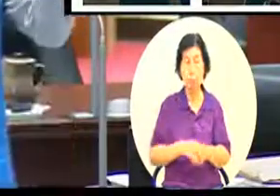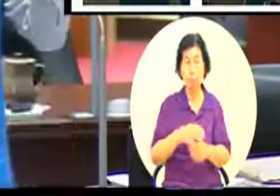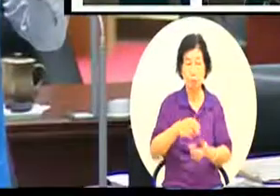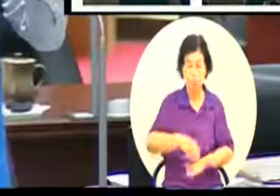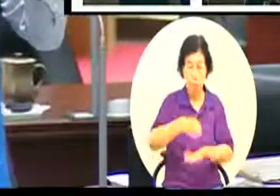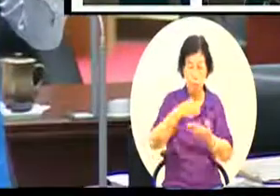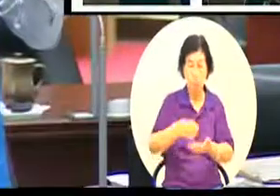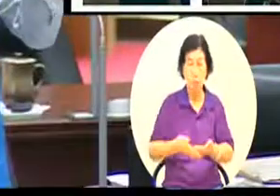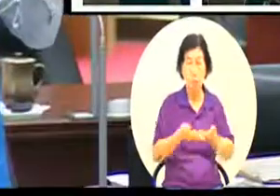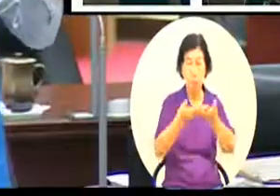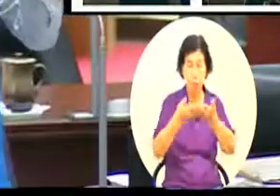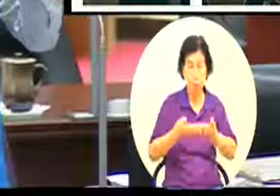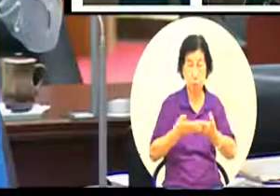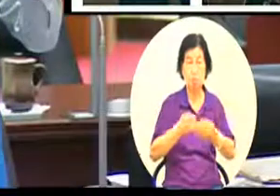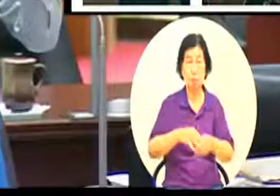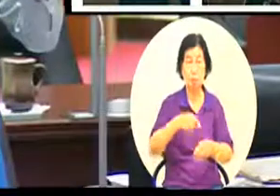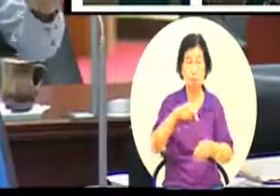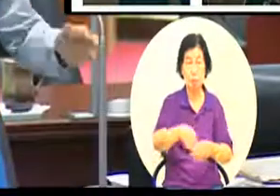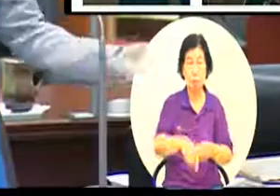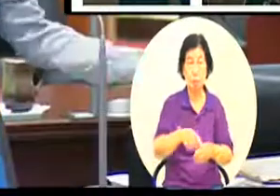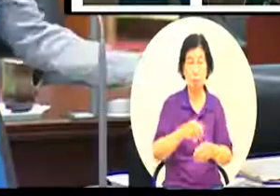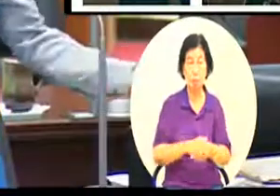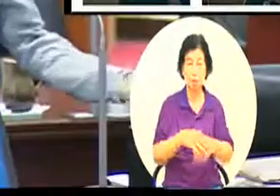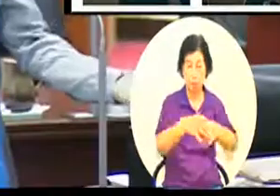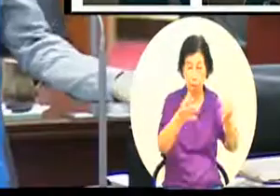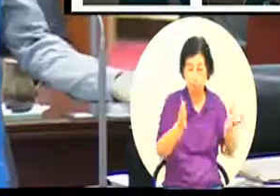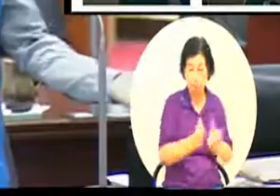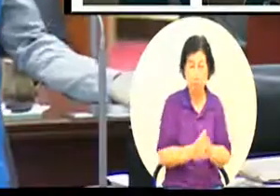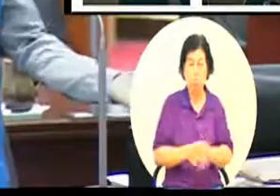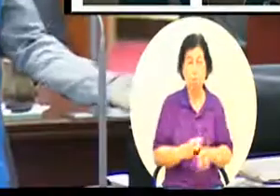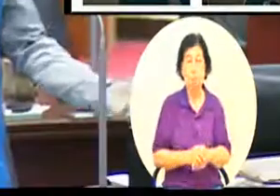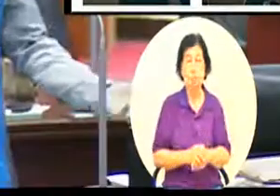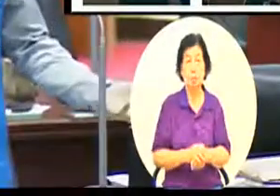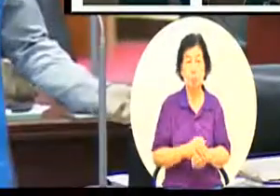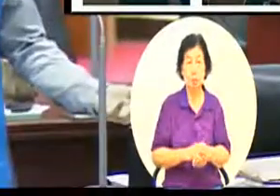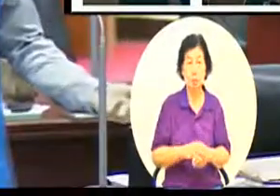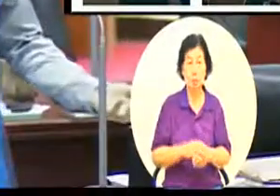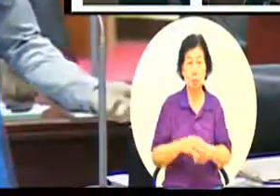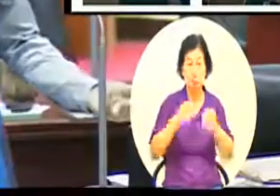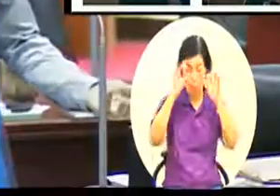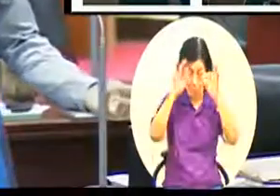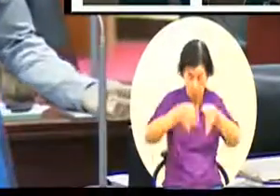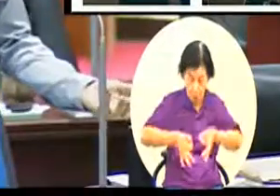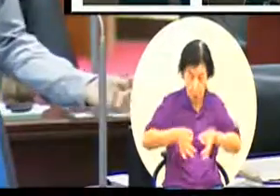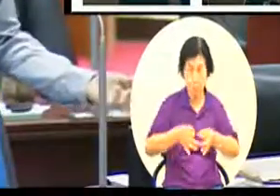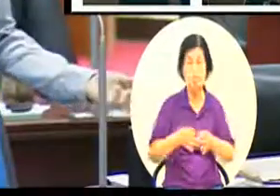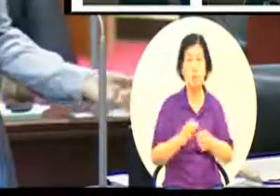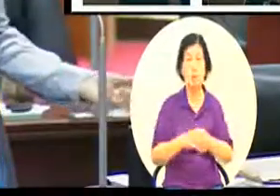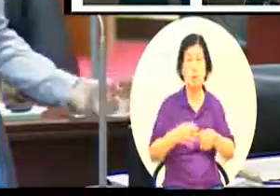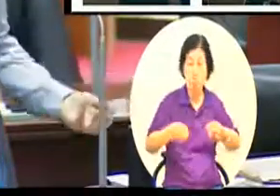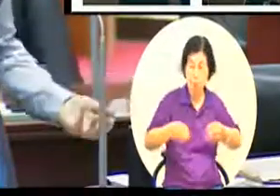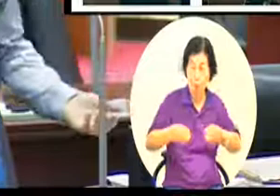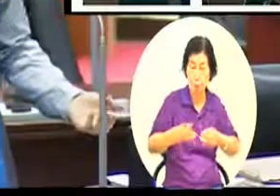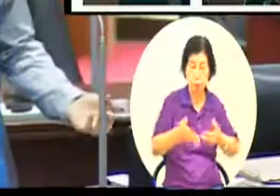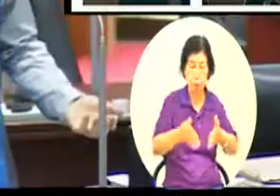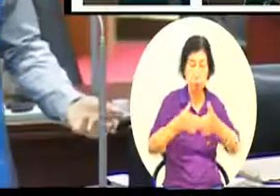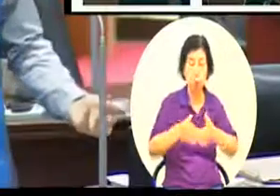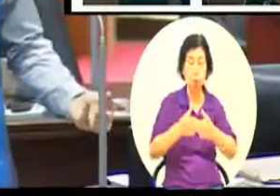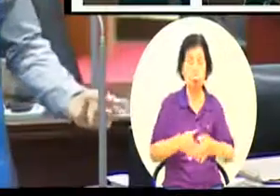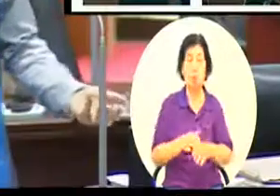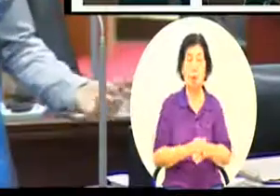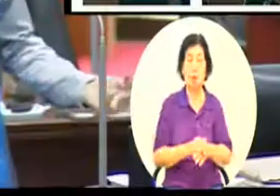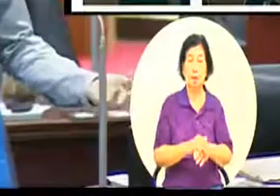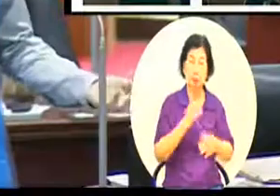动契约，我们针对这个部分该不好的该检讨的我们当然是要检讨啦，不能把我们市民朋友的